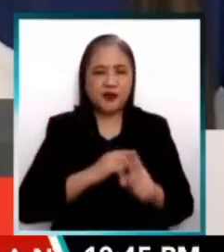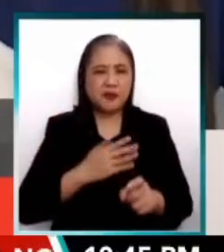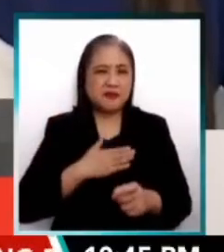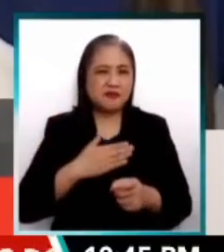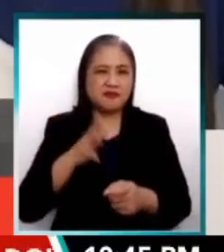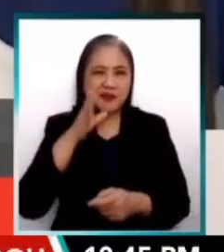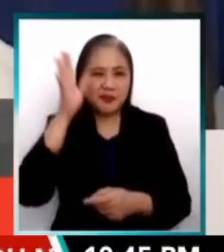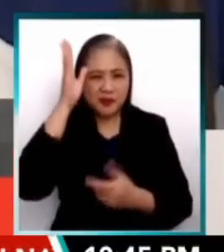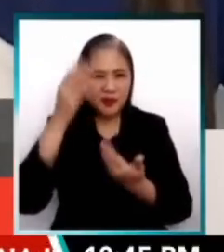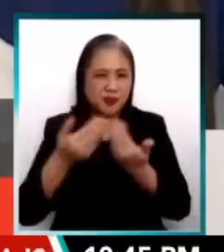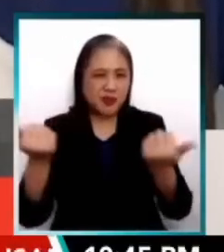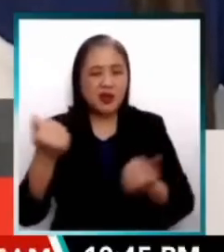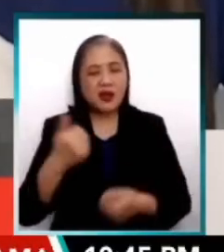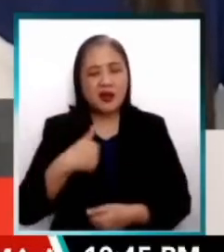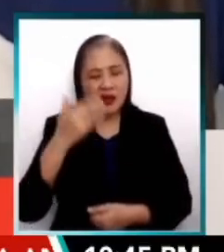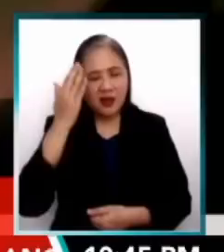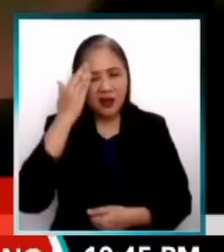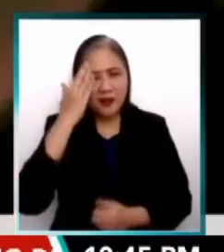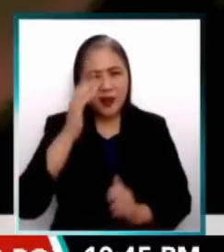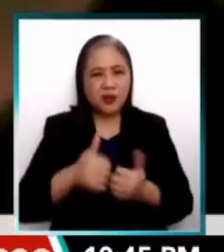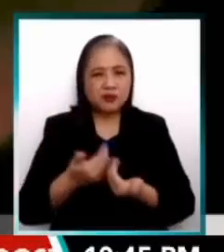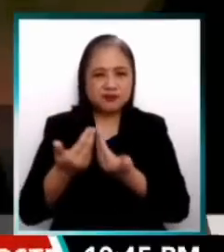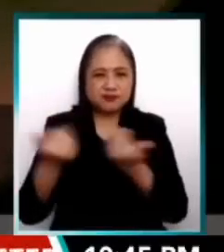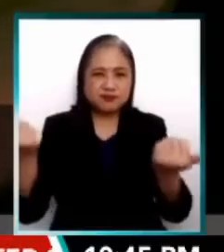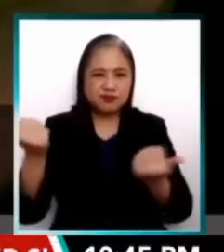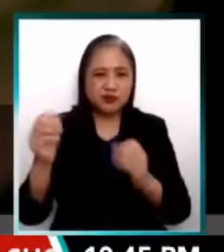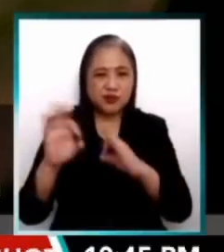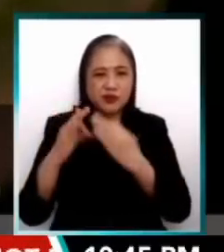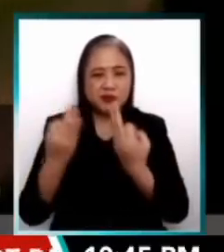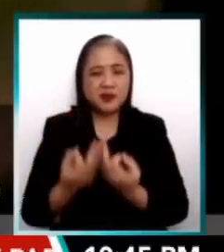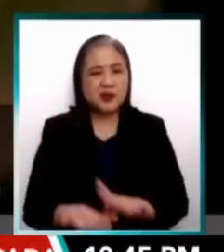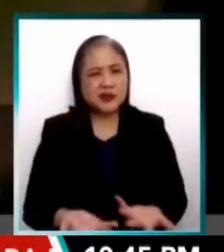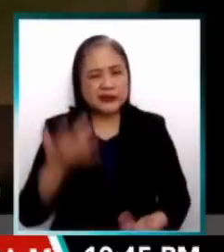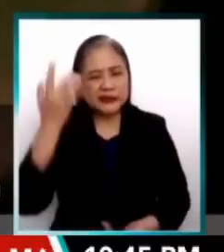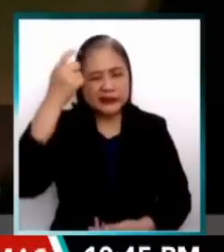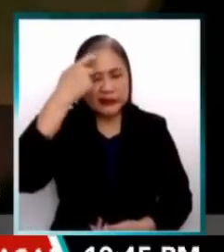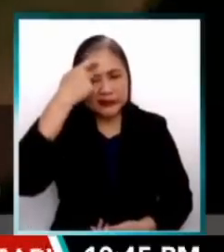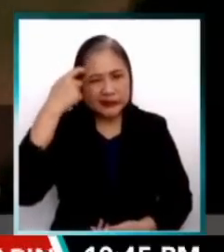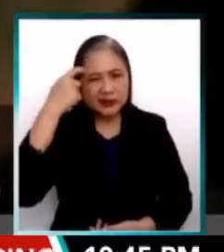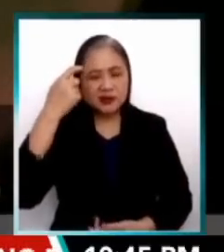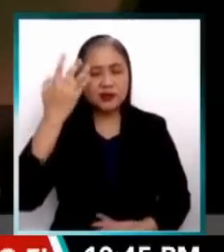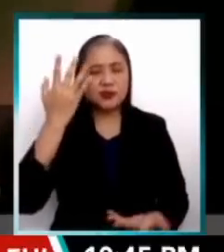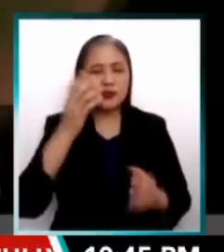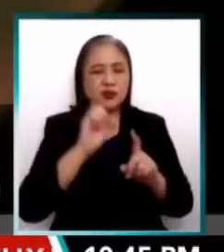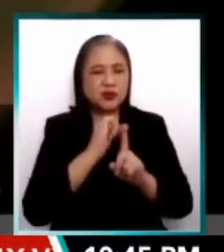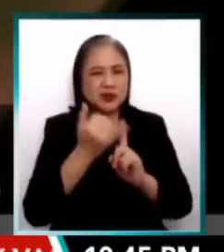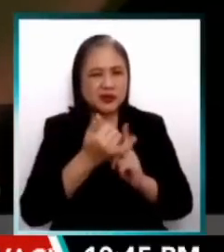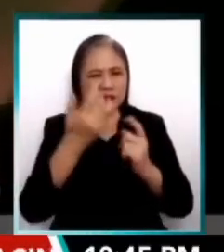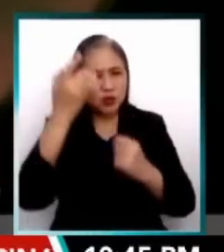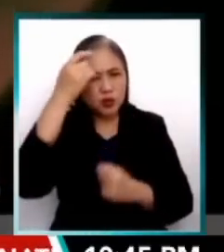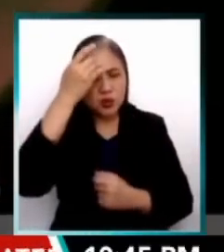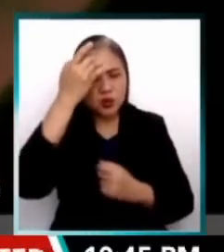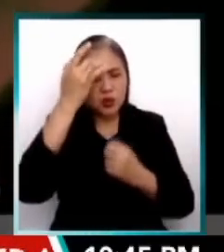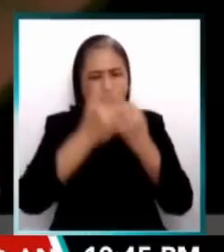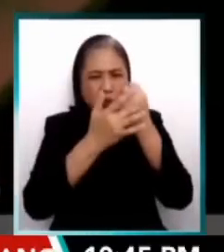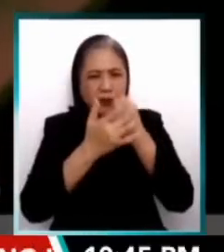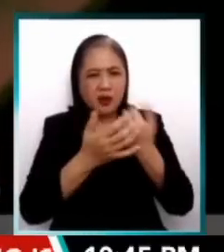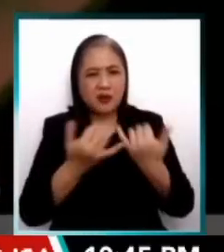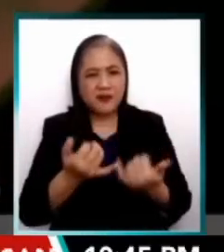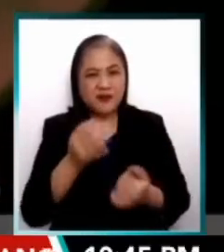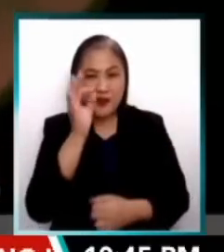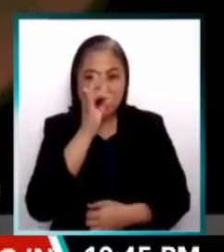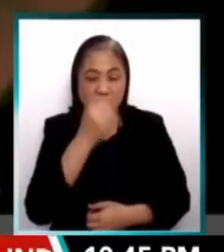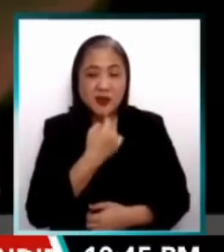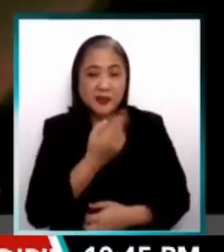feels na naghiwalay ang pamilya. The stigma of the society ng Filipinos ngayon, kasi